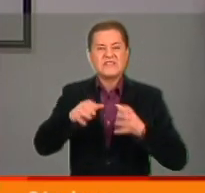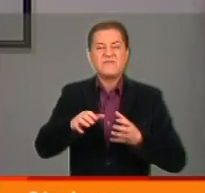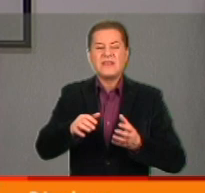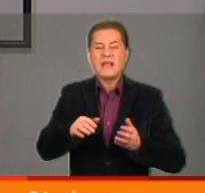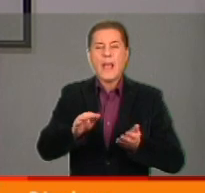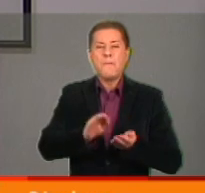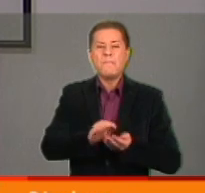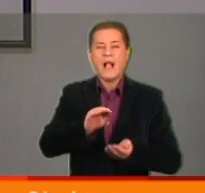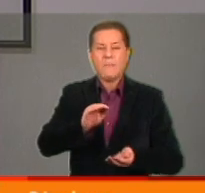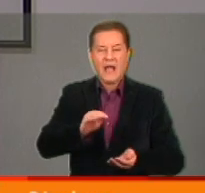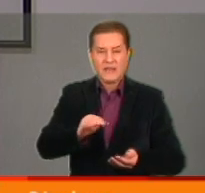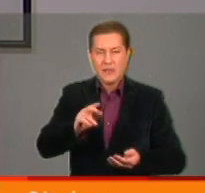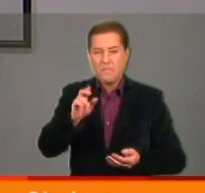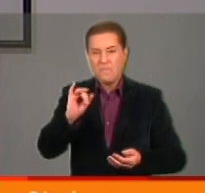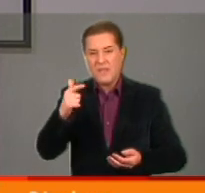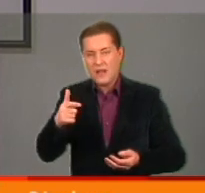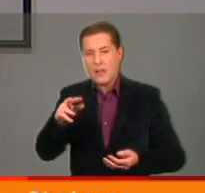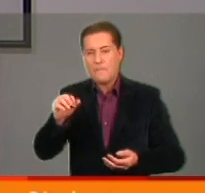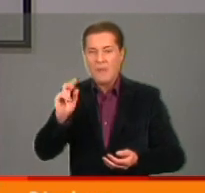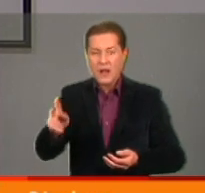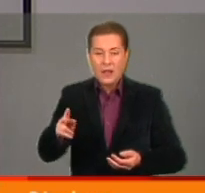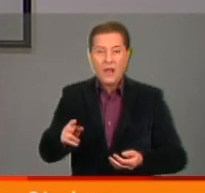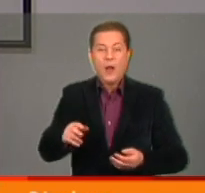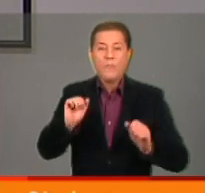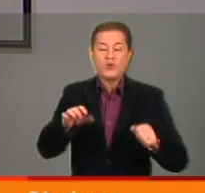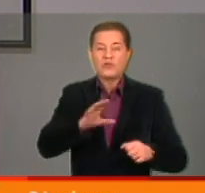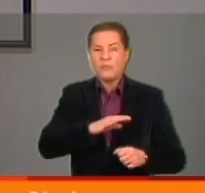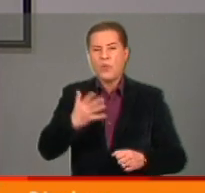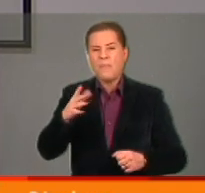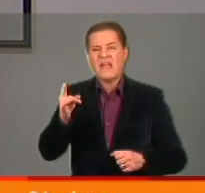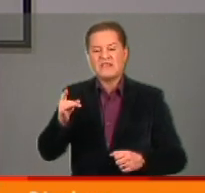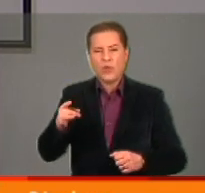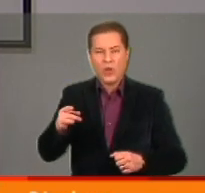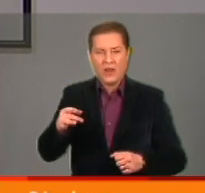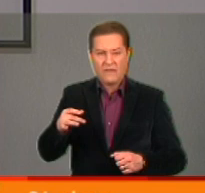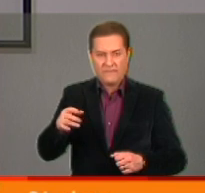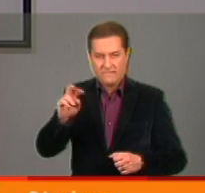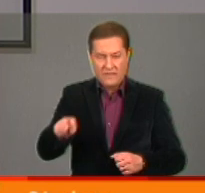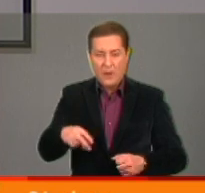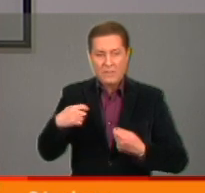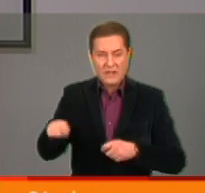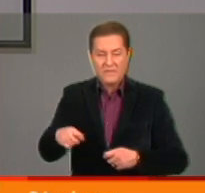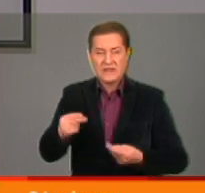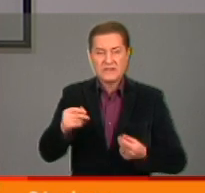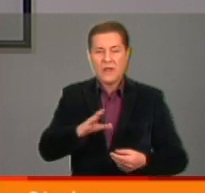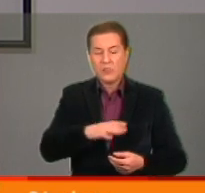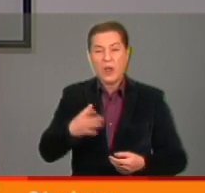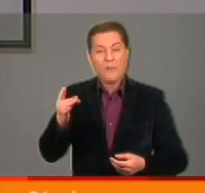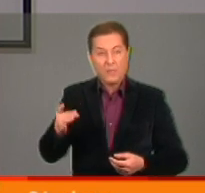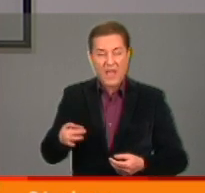можна взяти як висновок цього рейтингу, насправді. Бо якщо б можна було по 5 доларів продавати українцям Big Mac, ну, звісно, ціна була по 5. Але